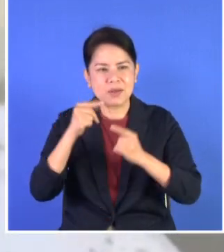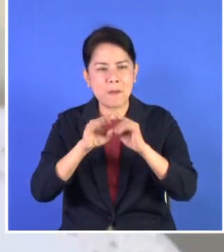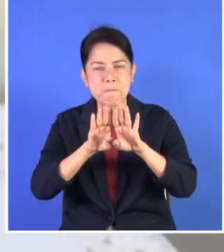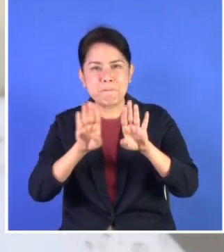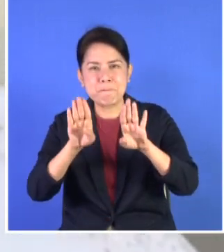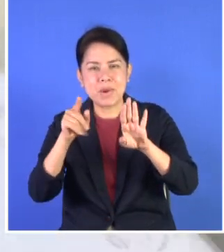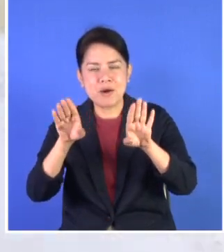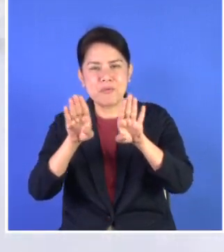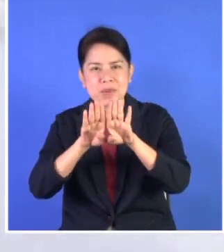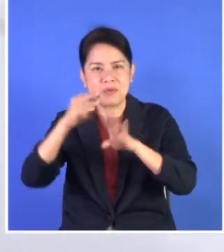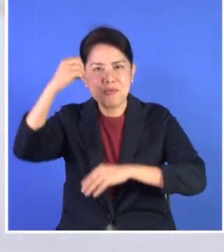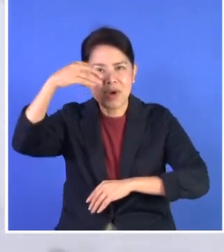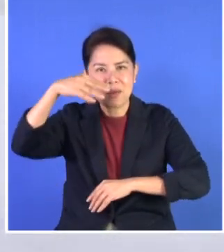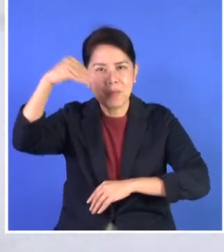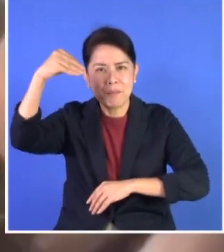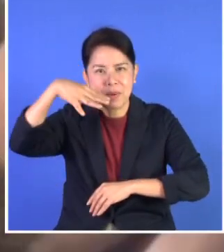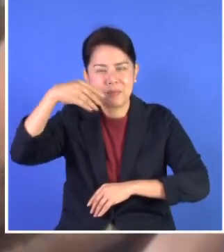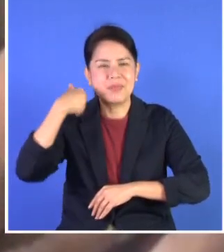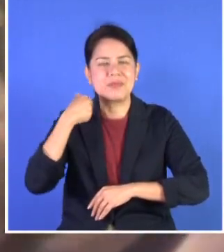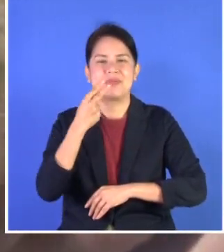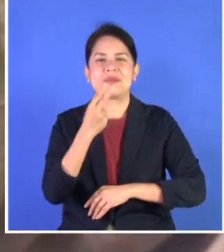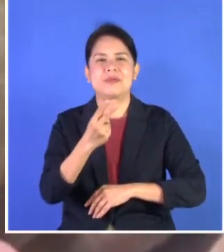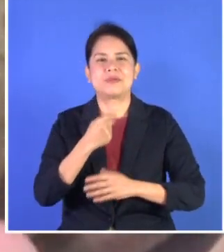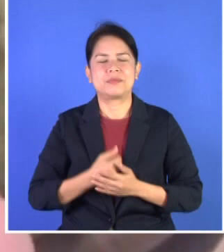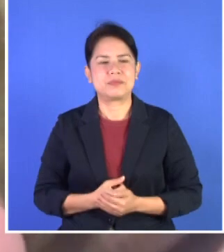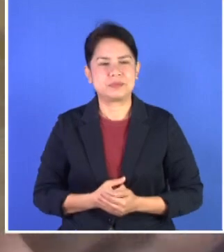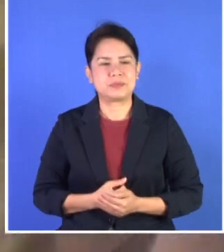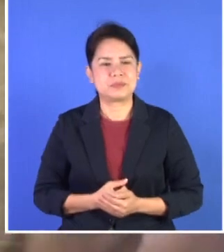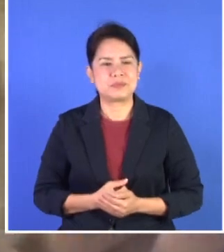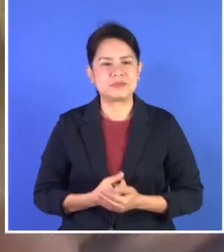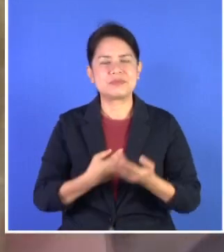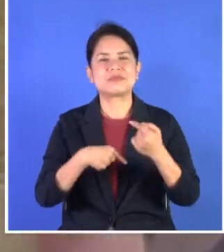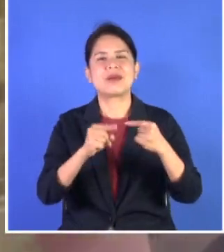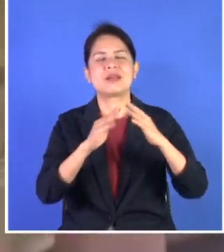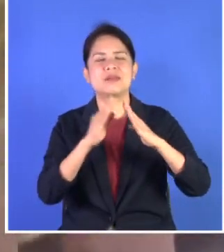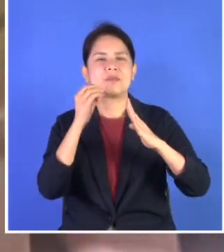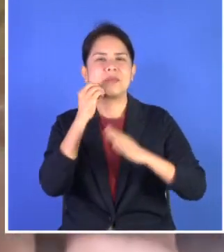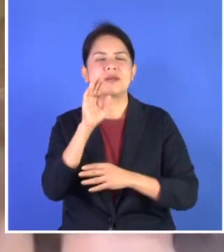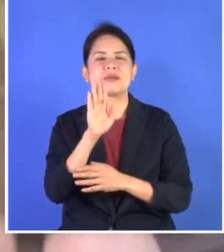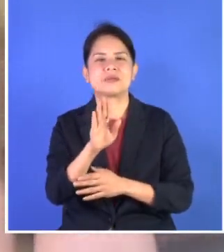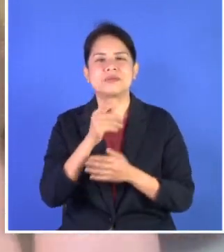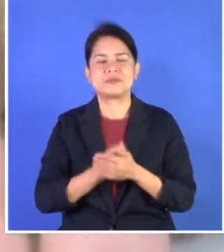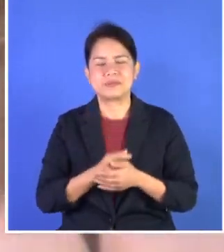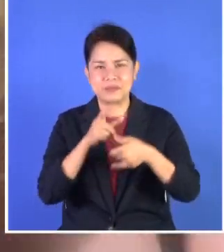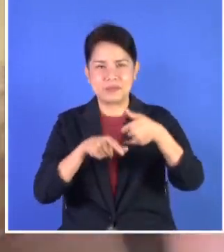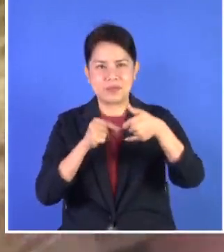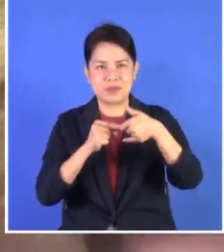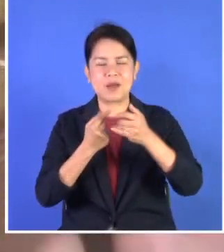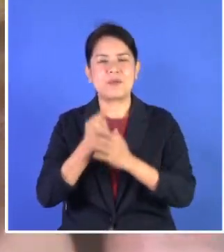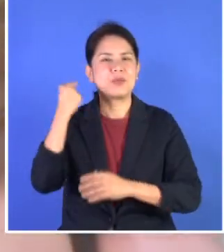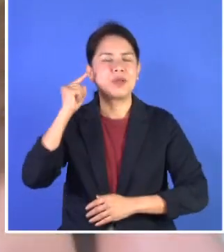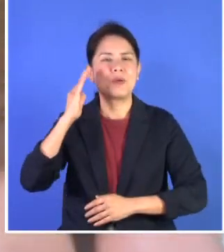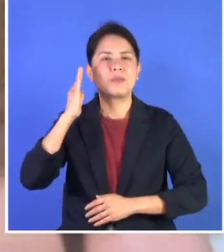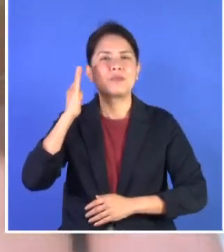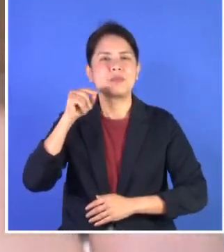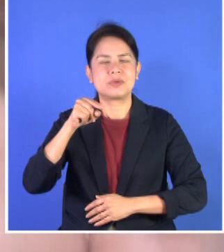ต้องได้แบบนี้ว่าแบบนั้นอ่าผู้สือข่าวลงพื้นที่ไปที่บ้านของเจ้าของโพสต์เลยนะคะชื่อคุณพัมนาอายุ 30ปีกับคุณมานะอินทา